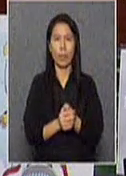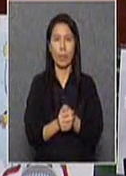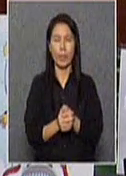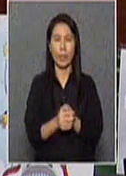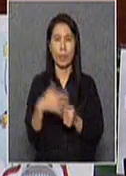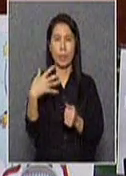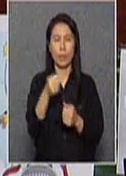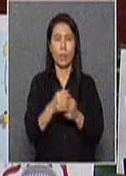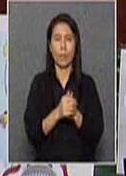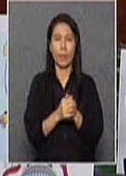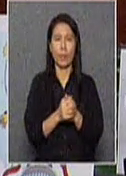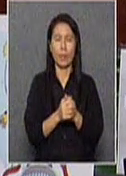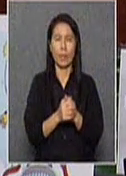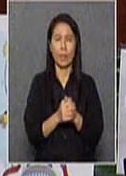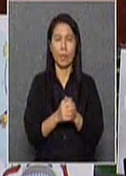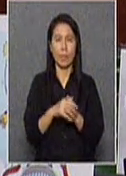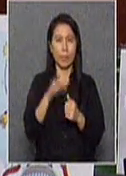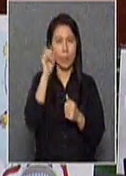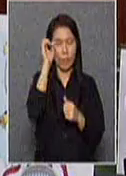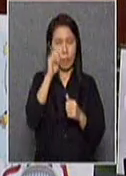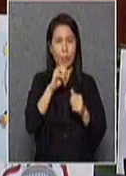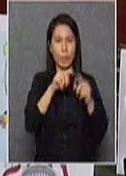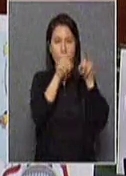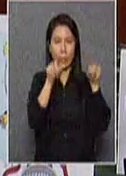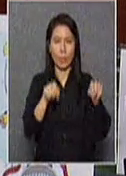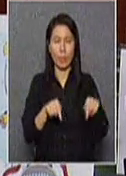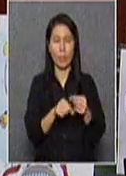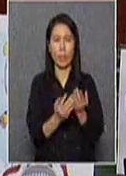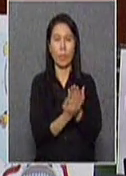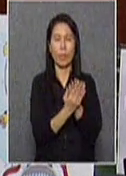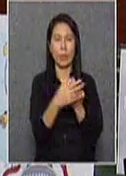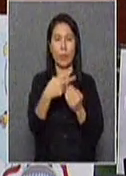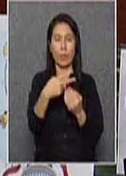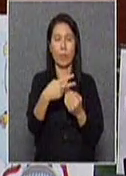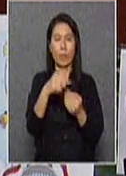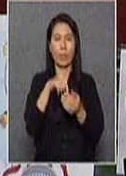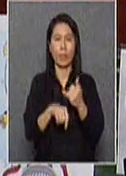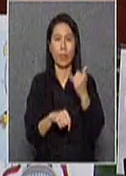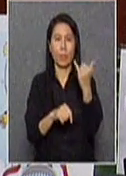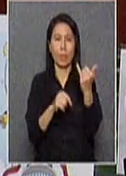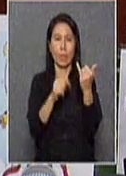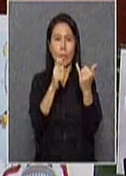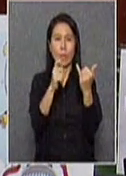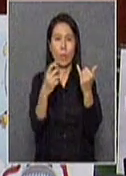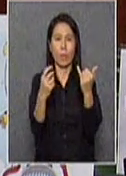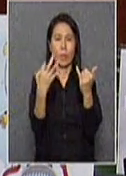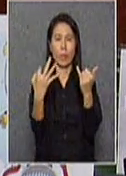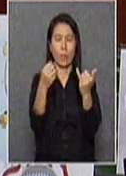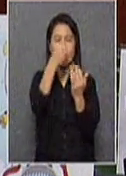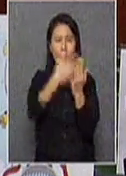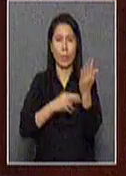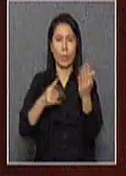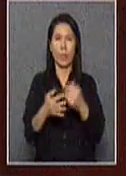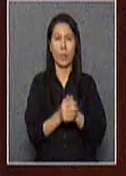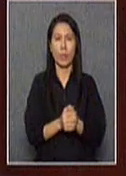席，我動議通過會議講稿附錄二上的第693項修正